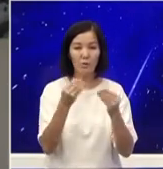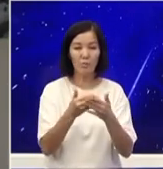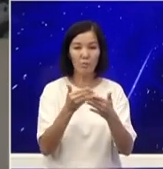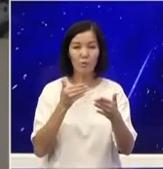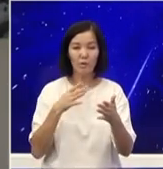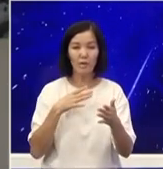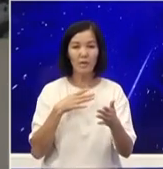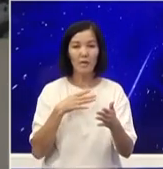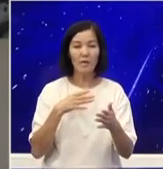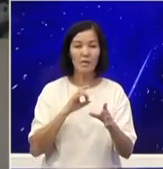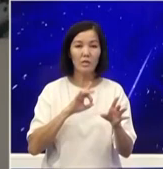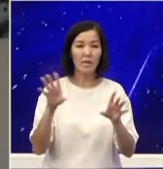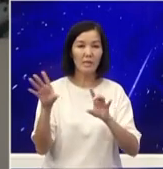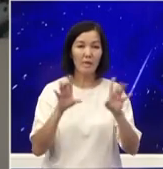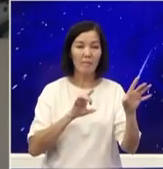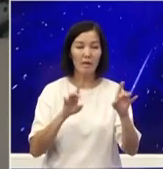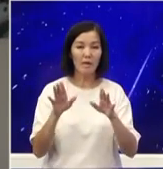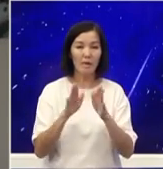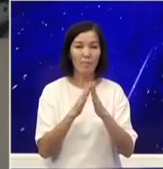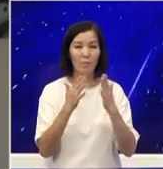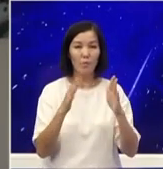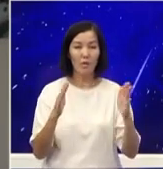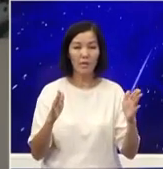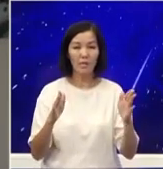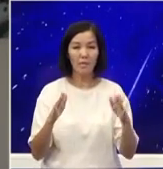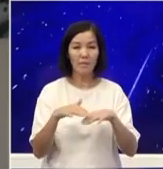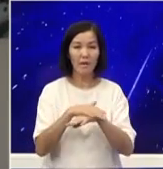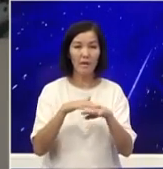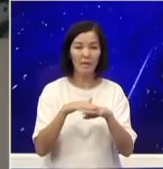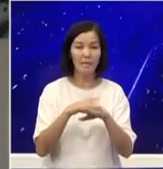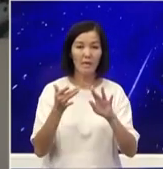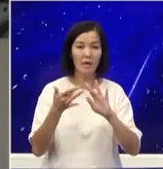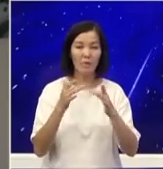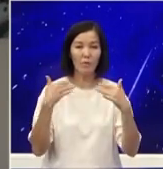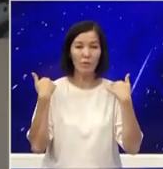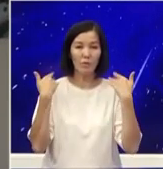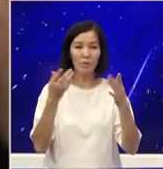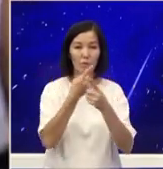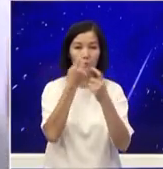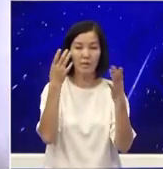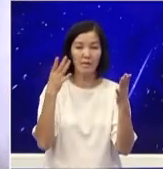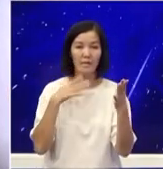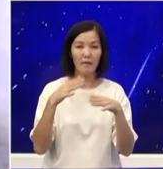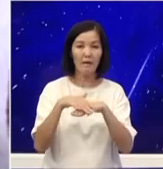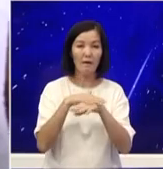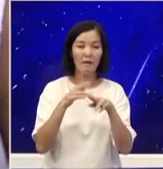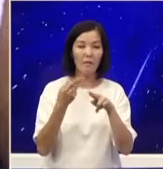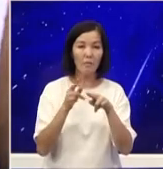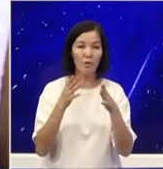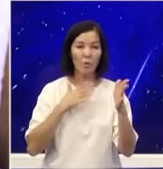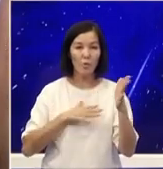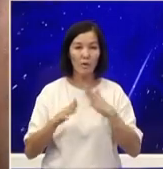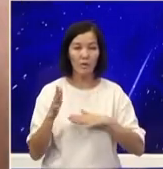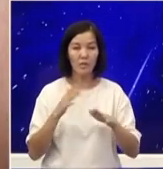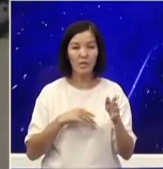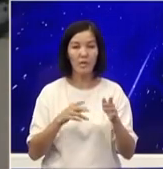біз жарнамалық буклет жасап, бүткіл халыққа чаттар арқылы, әлеуметтік желі арқылы бердік. Халық өте қуанышты.